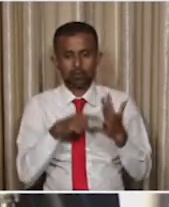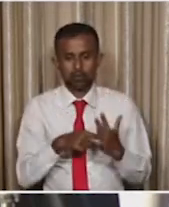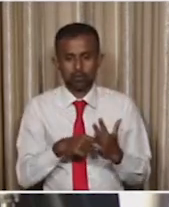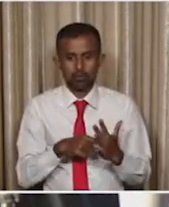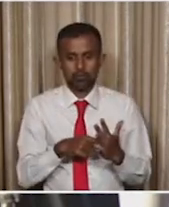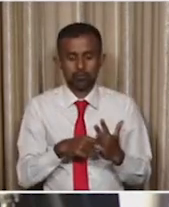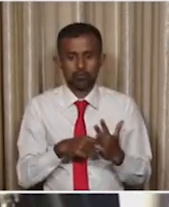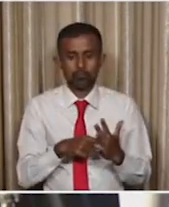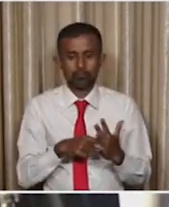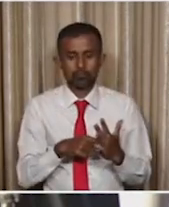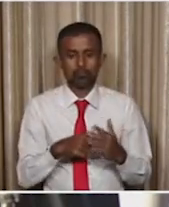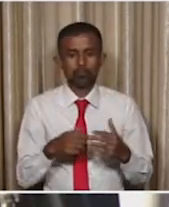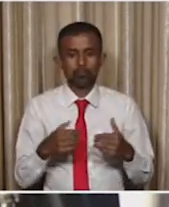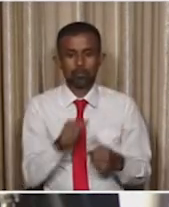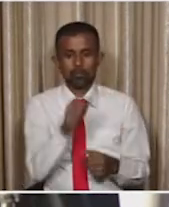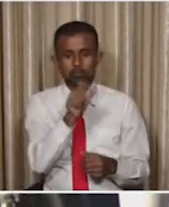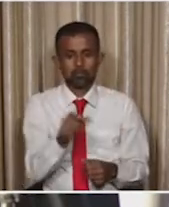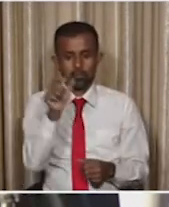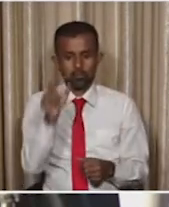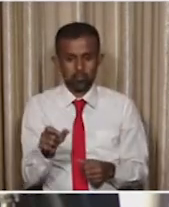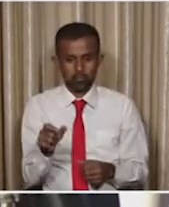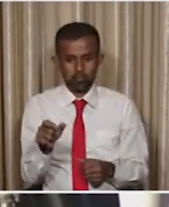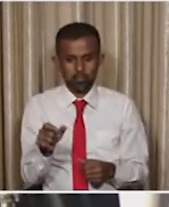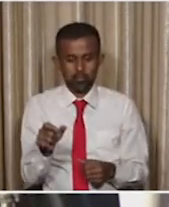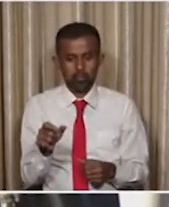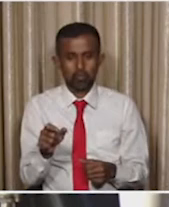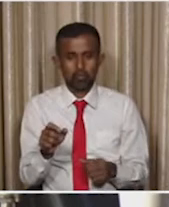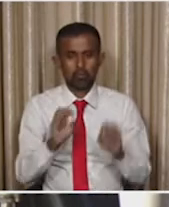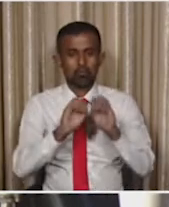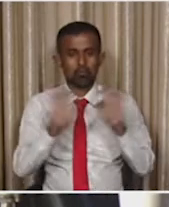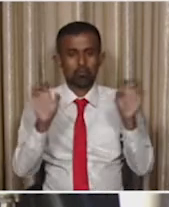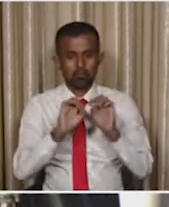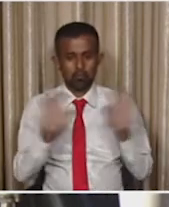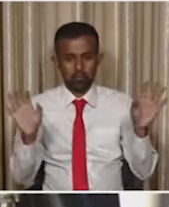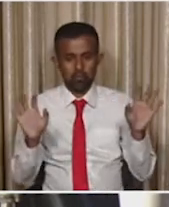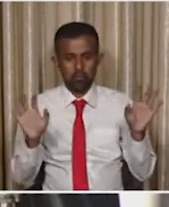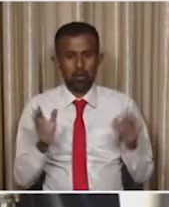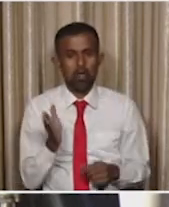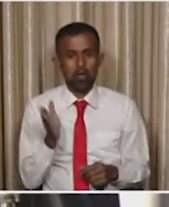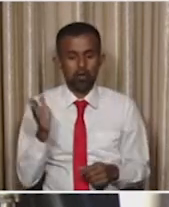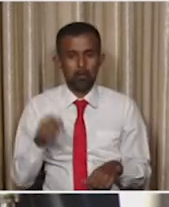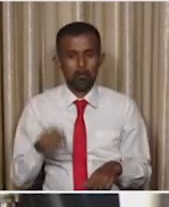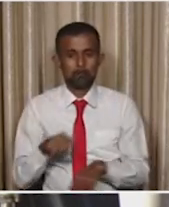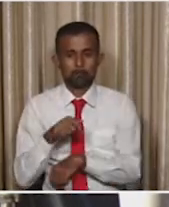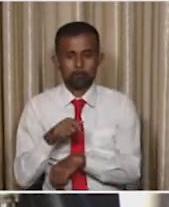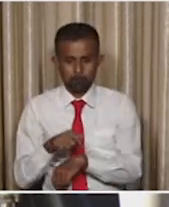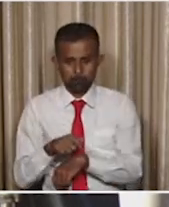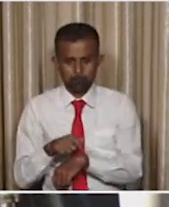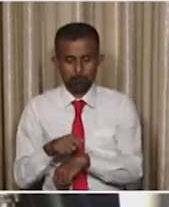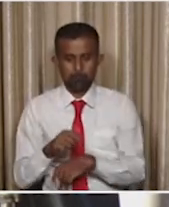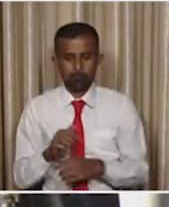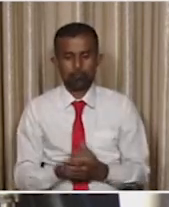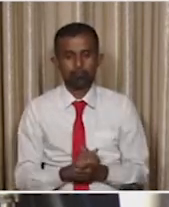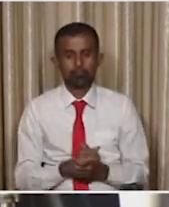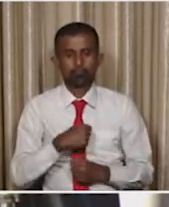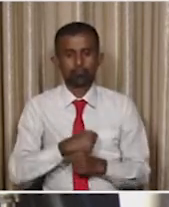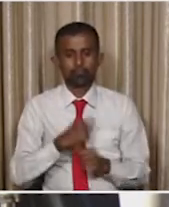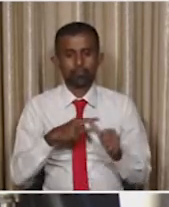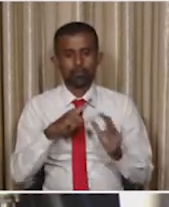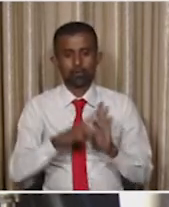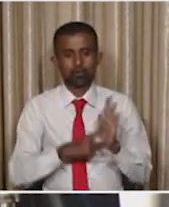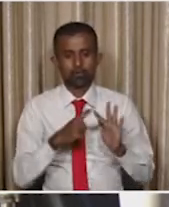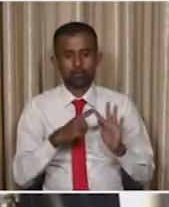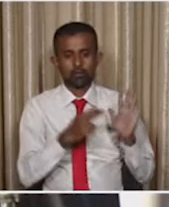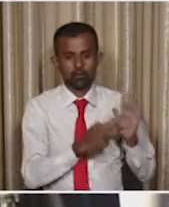வேட்பாளர்கள் மிகத் தீவிரமான பிரச்சாரங்களில் ஈடுபட்டுக் கொண்டிருக்கின்ற இந்த நேரத்திலே கஜேந்திரகுமார் பொன்னம்பலம் அவர்களுடைய